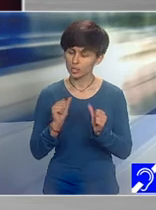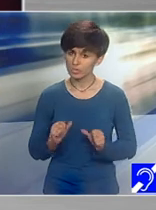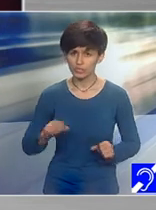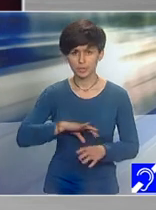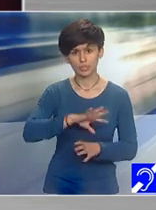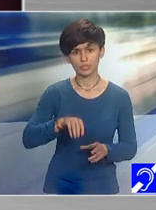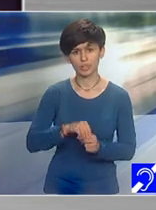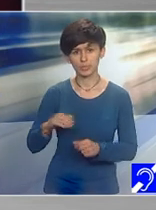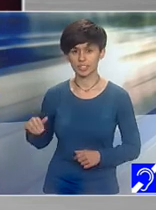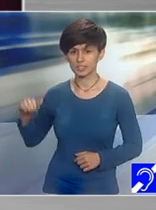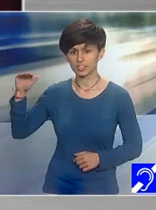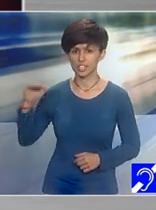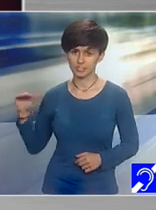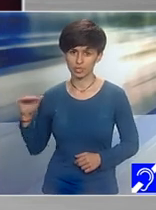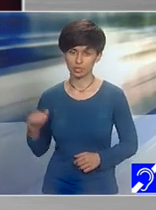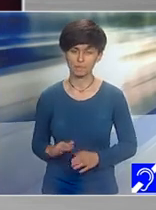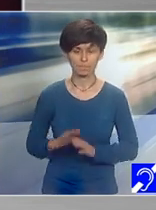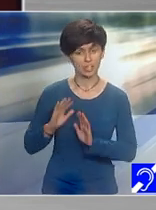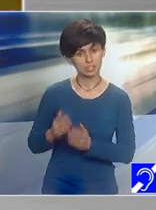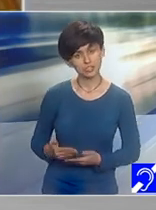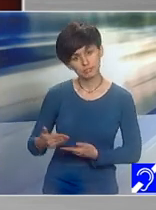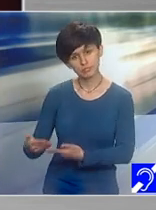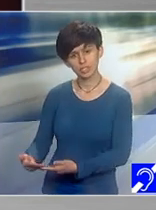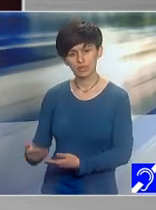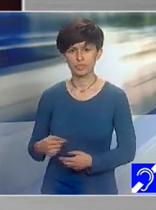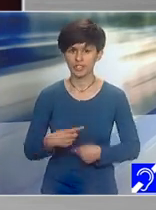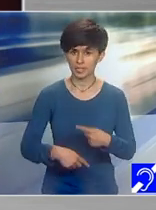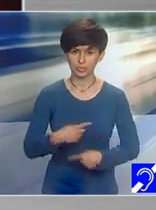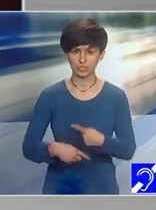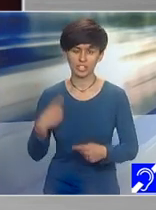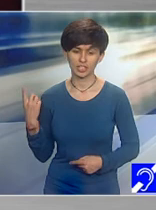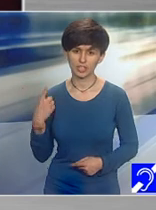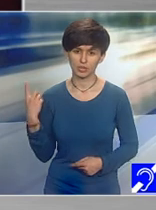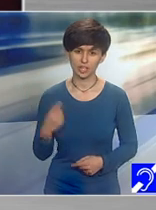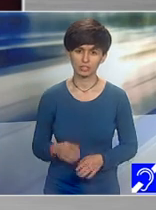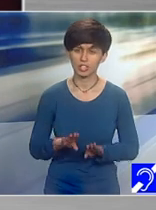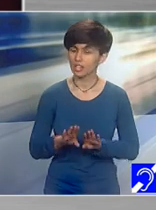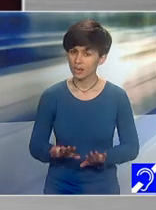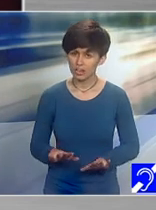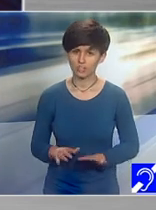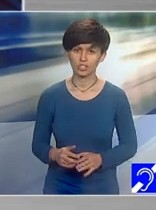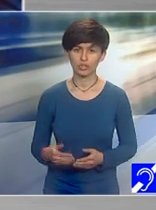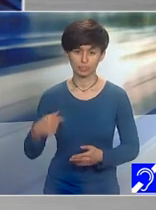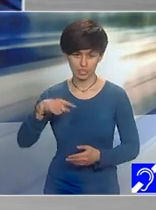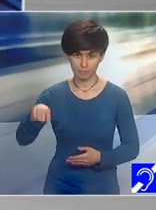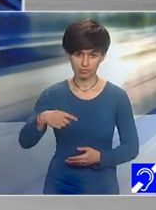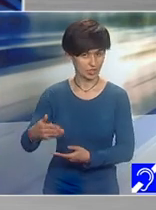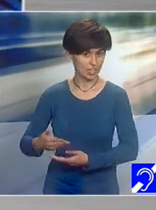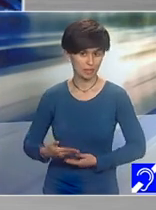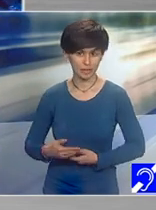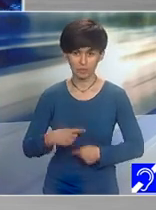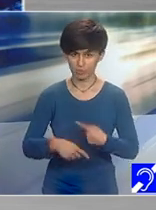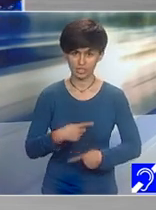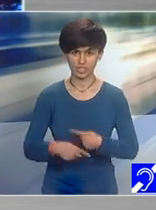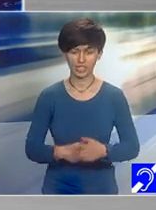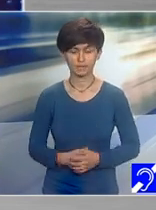crească copii și să lase acest oraș moștenire generației viitoare, așa cum l-am primit și noi la rândul nostru moștenire. Ne dorim un oraș tânăr,